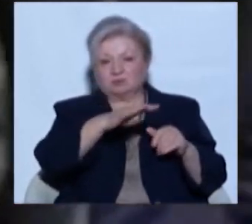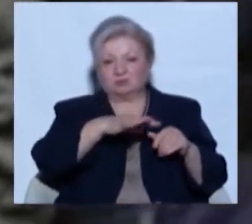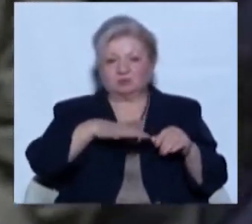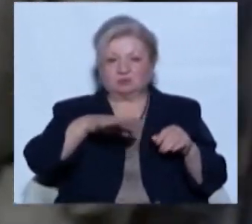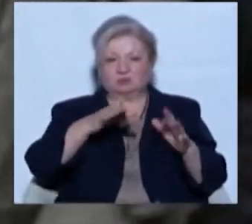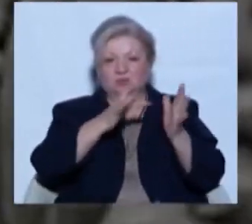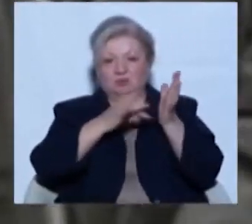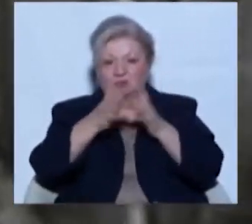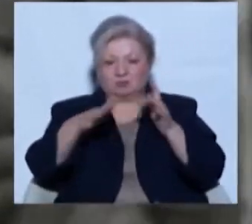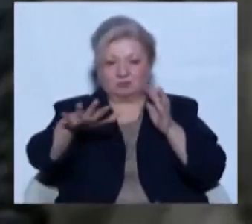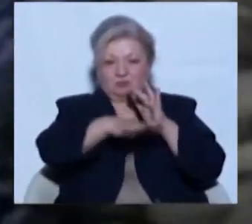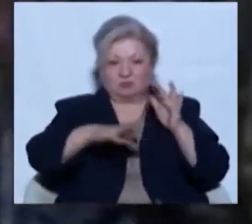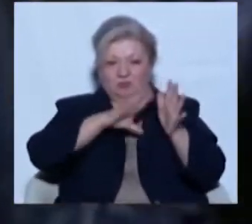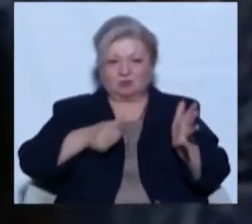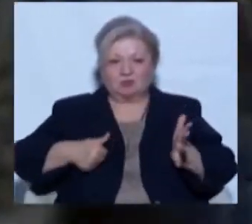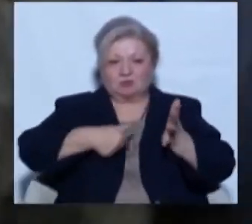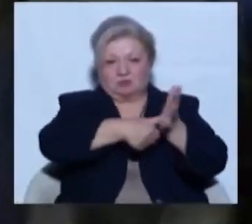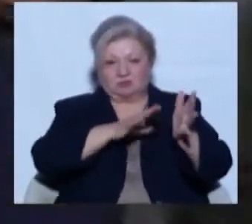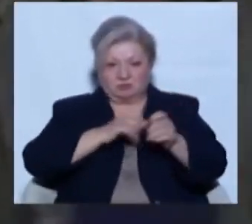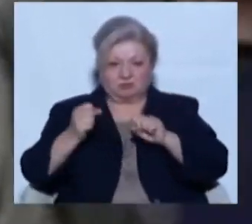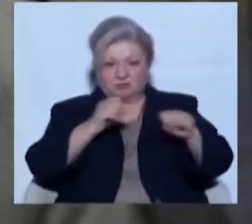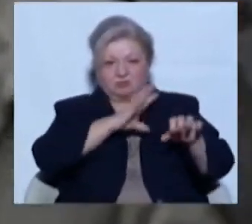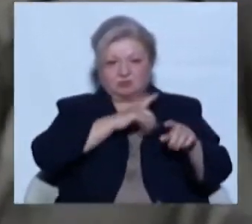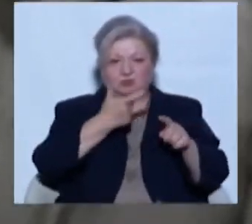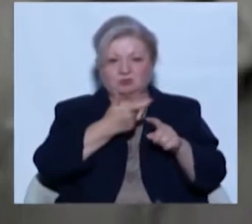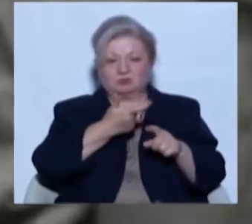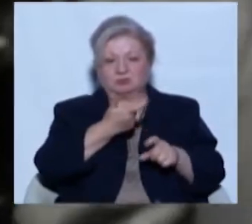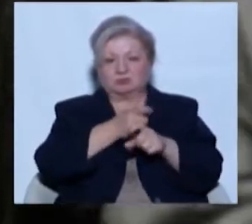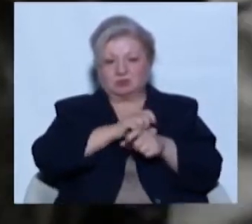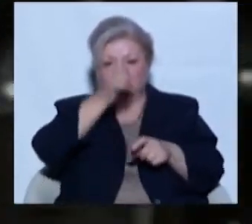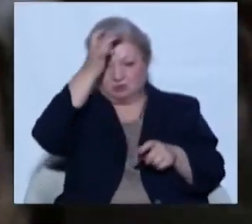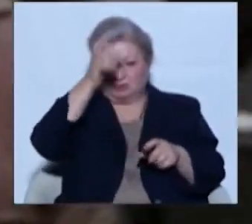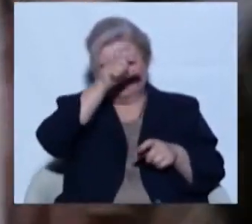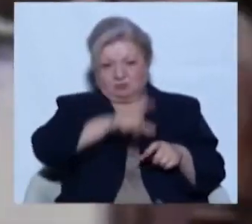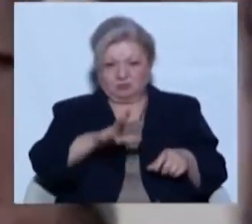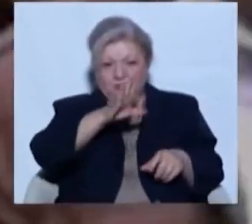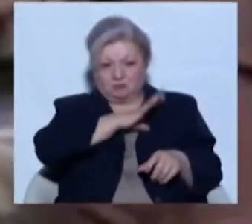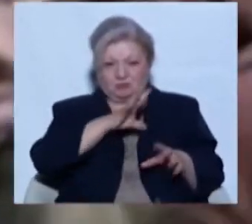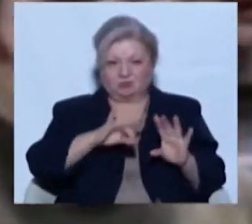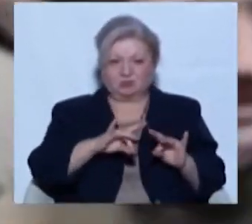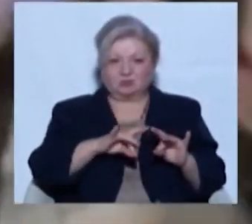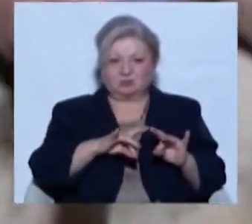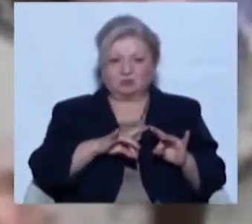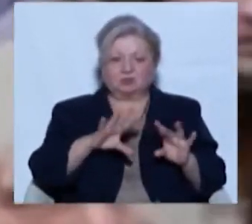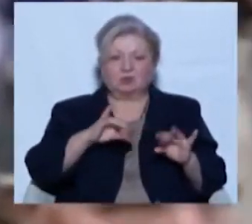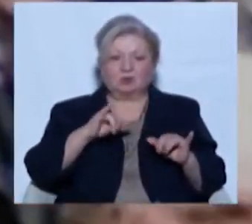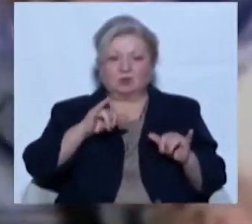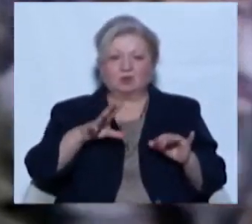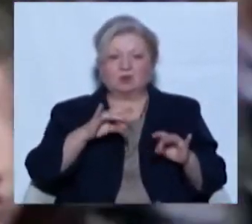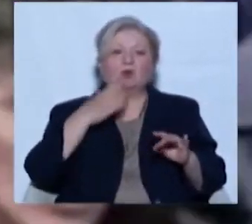მისი დაცვა, იმიტომ რომ ის უაღრესად ავტორიტეტული ადამიანი იყო, არა მარტო ეთნიკური უნგრელებისთვის,